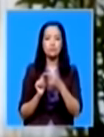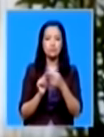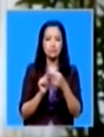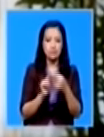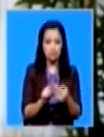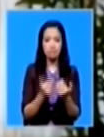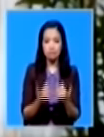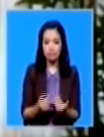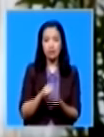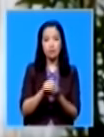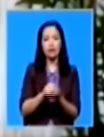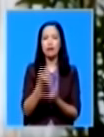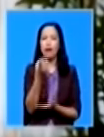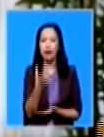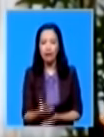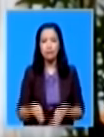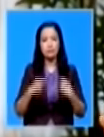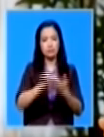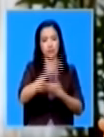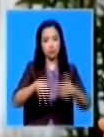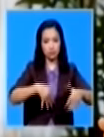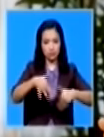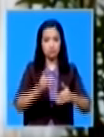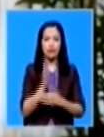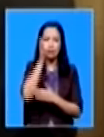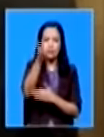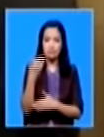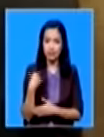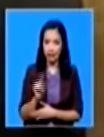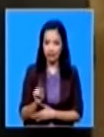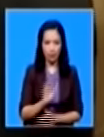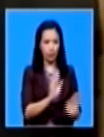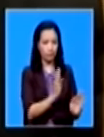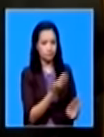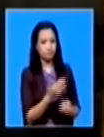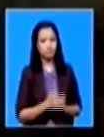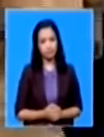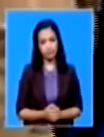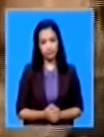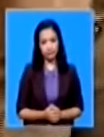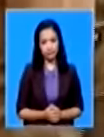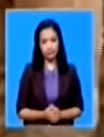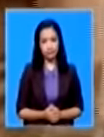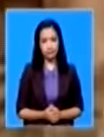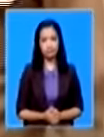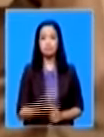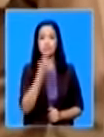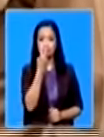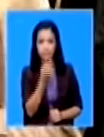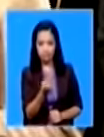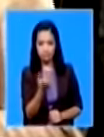ยๆล่าสุดตอนนี้มีบริการอะไรบ้างให้กับพี่น้องประชาชนและในอนาคตจะมีอะไร เอางี้ก่อนในเรื่องของดิจิตอลเนี่ยเรามองแล้ว